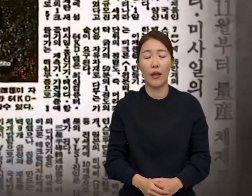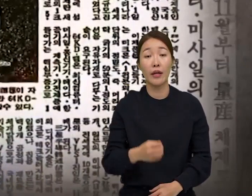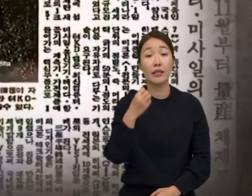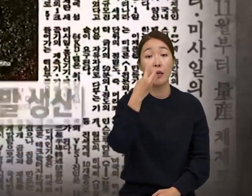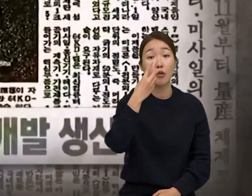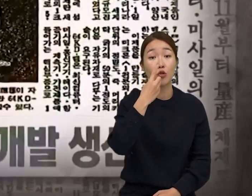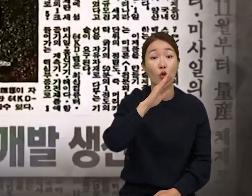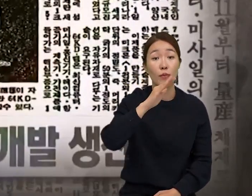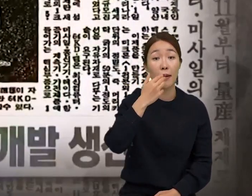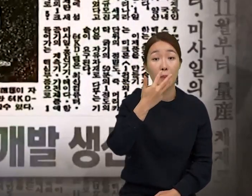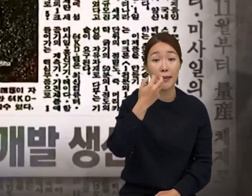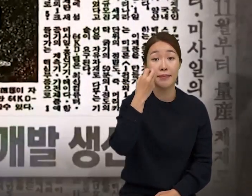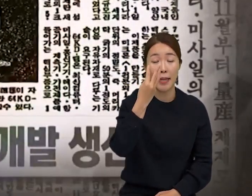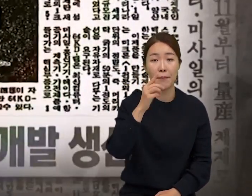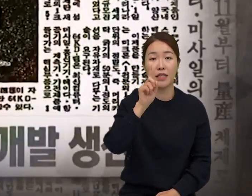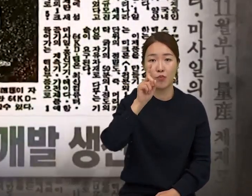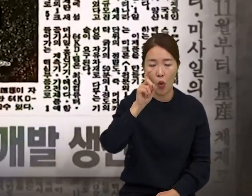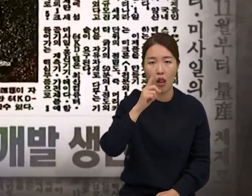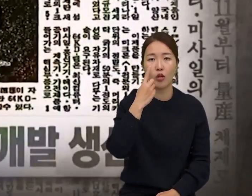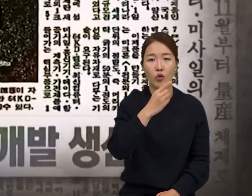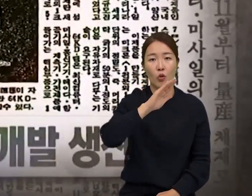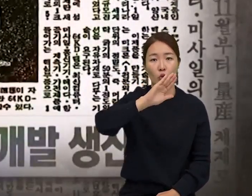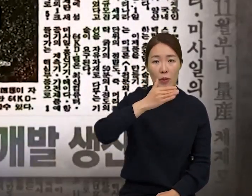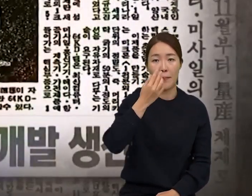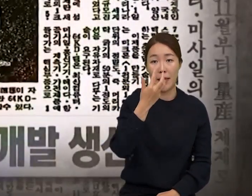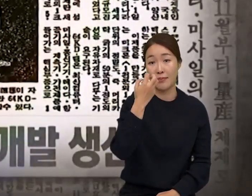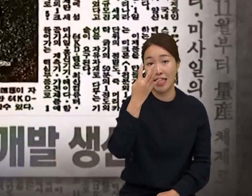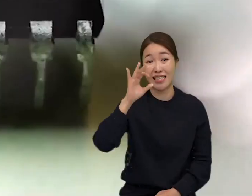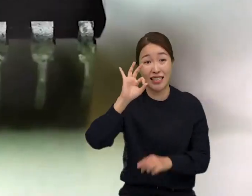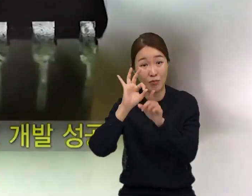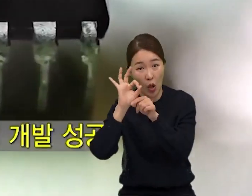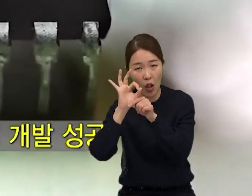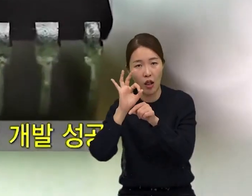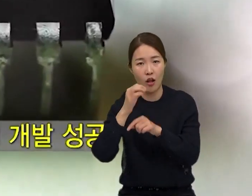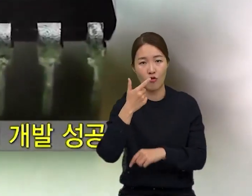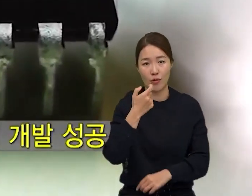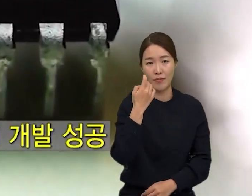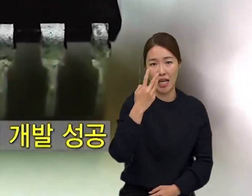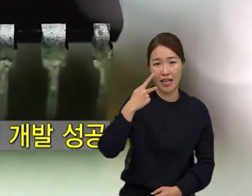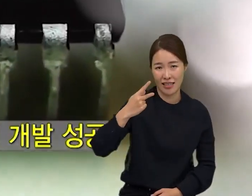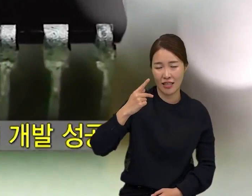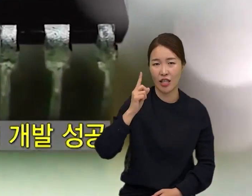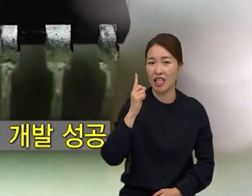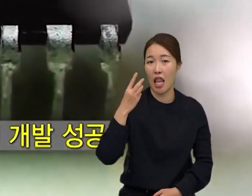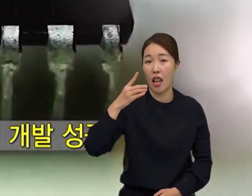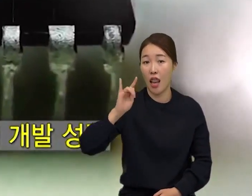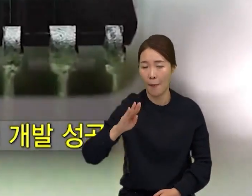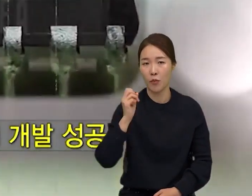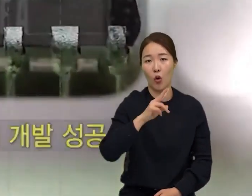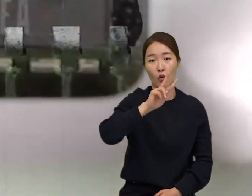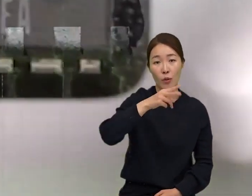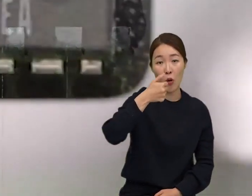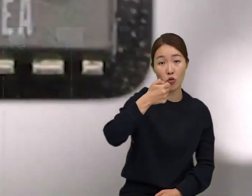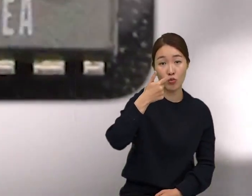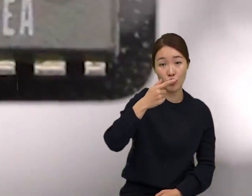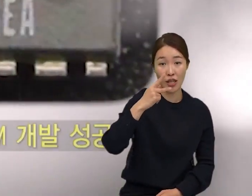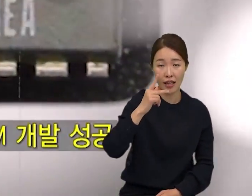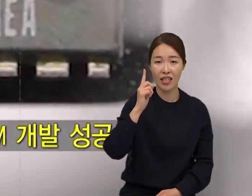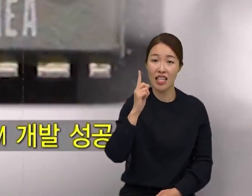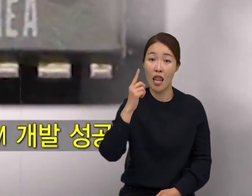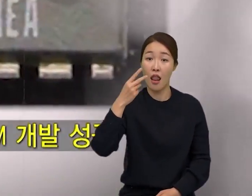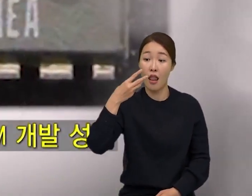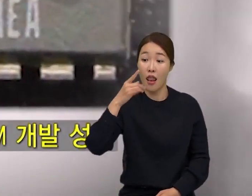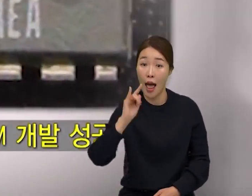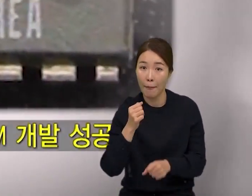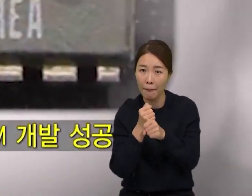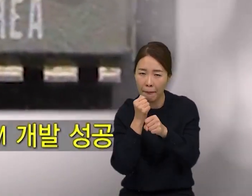삼성은 1983년 11월과 1984년 10월에 각기 64K D램과 256K D램을